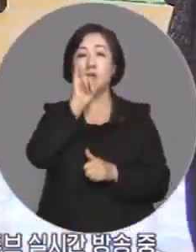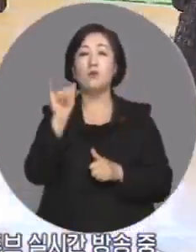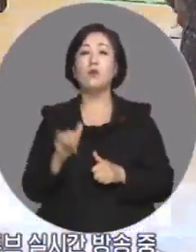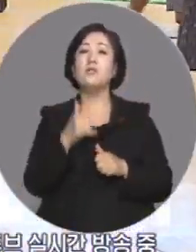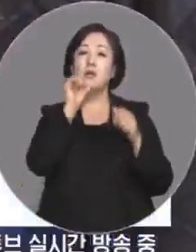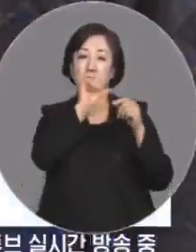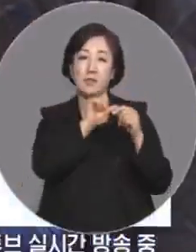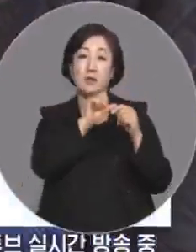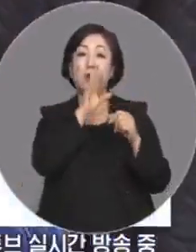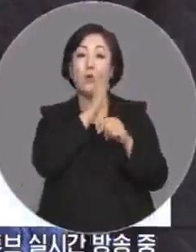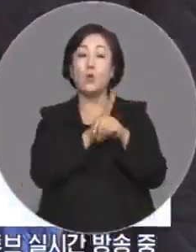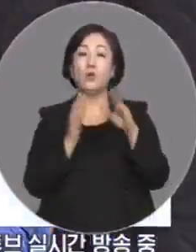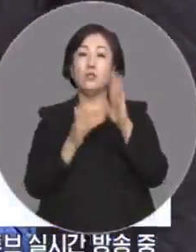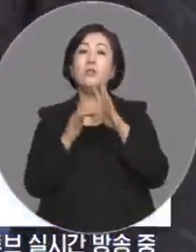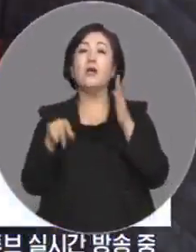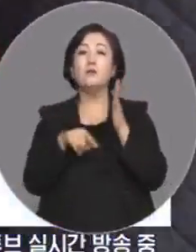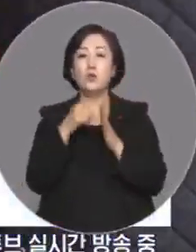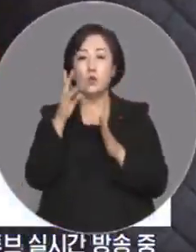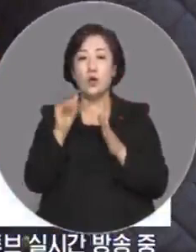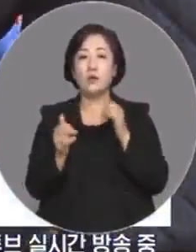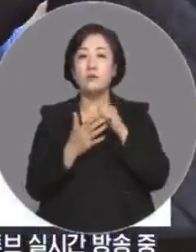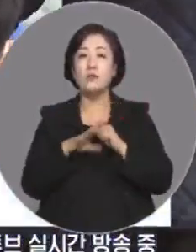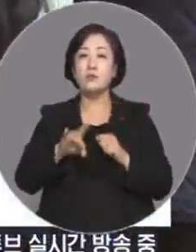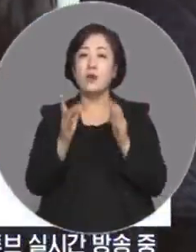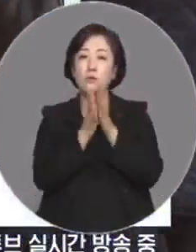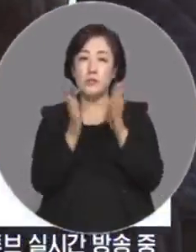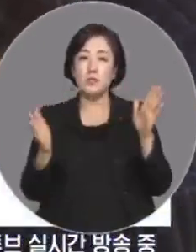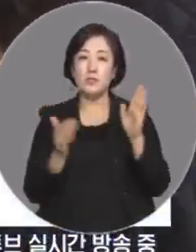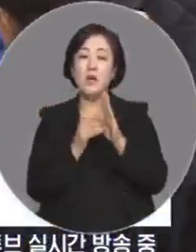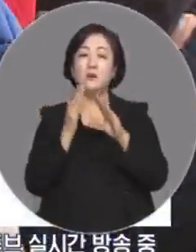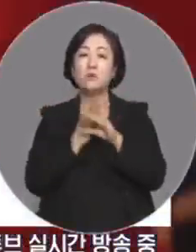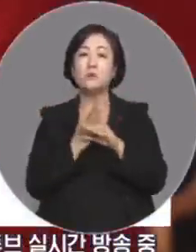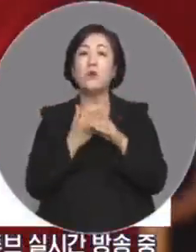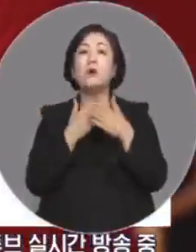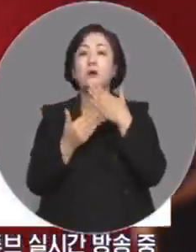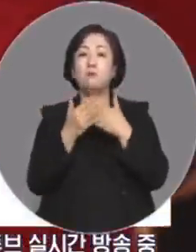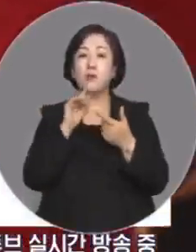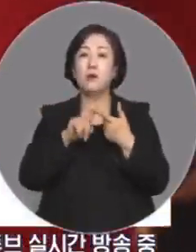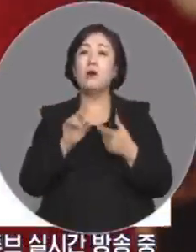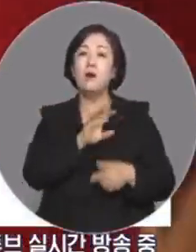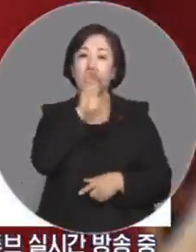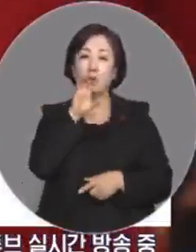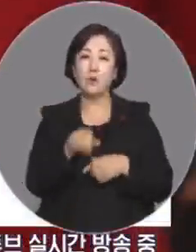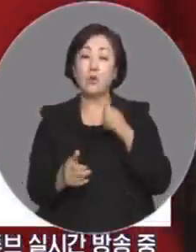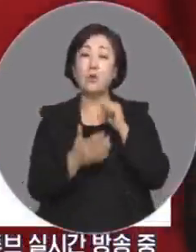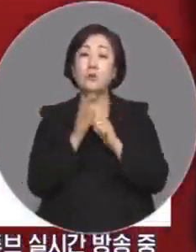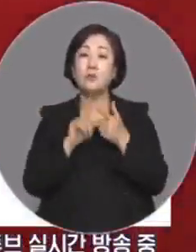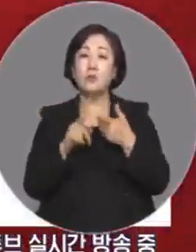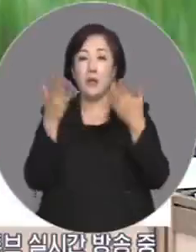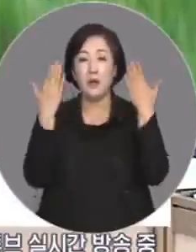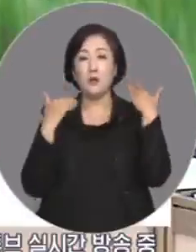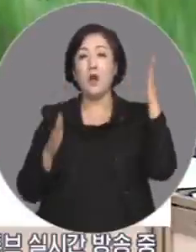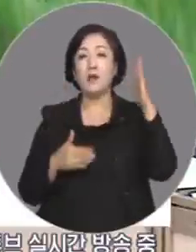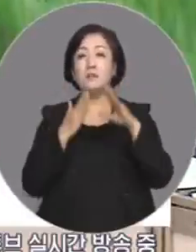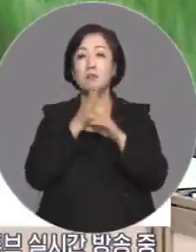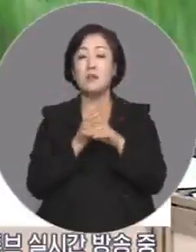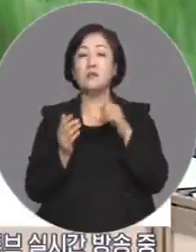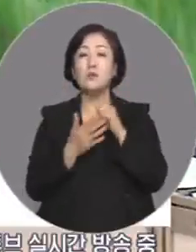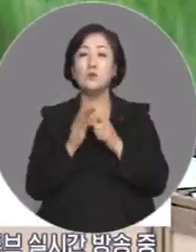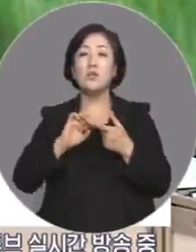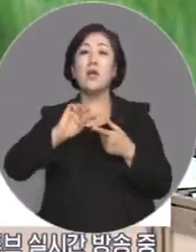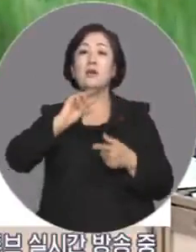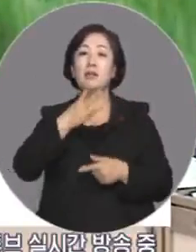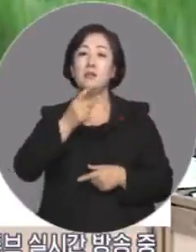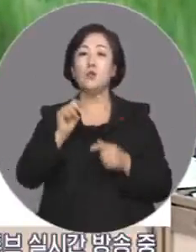다섯 곳뿐이자 초등학교로는 유일한 탄소 중립 중점 학교 시범 학교입니다. 때문에 이 학교 학생들은 탄소